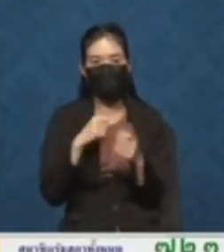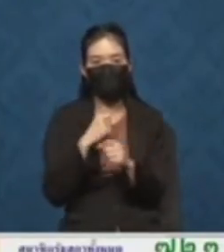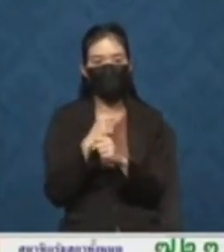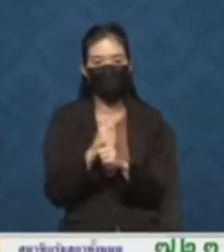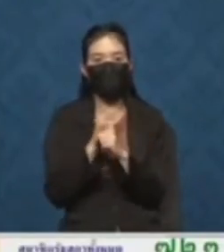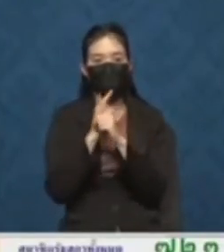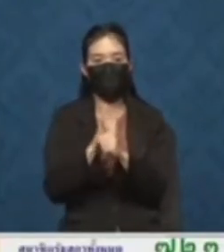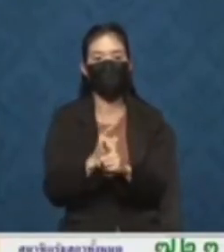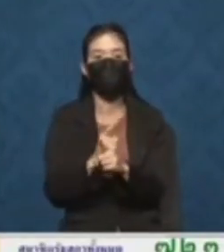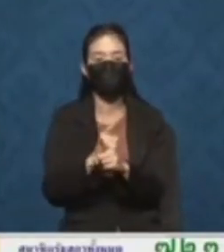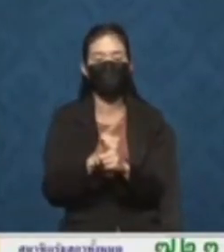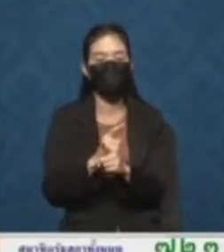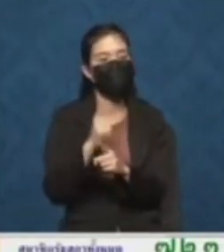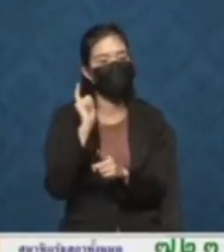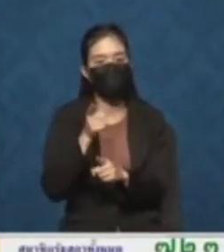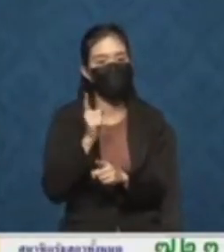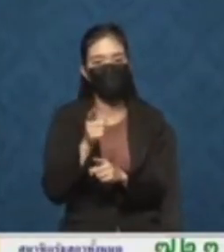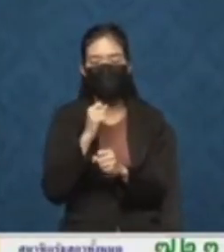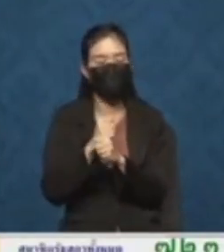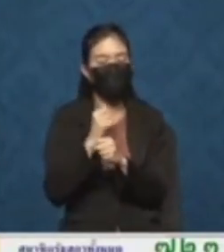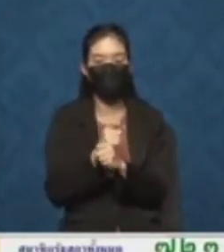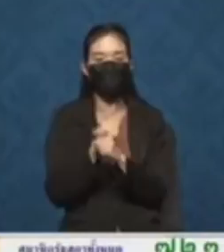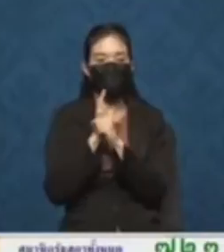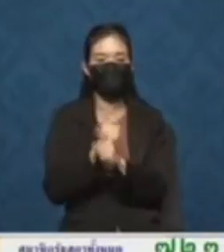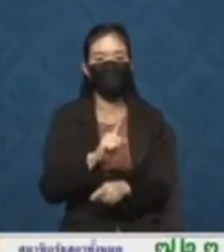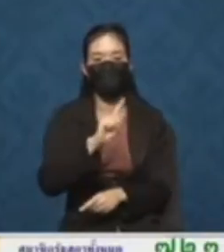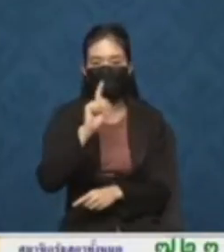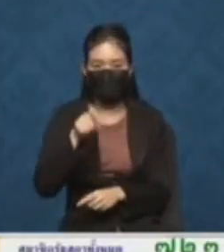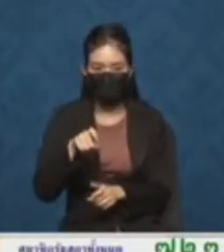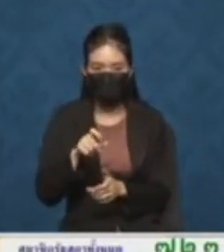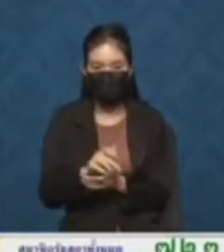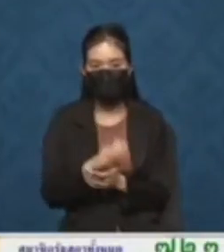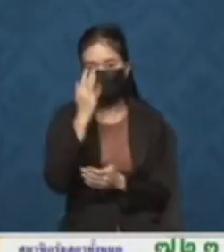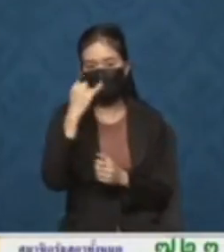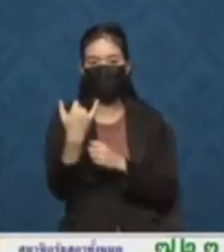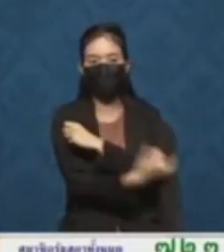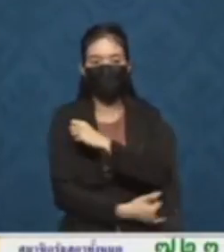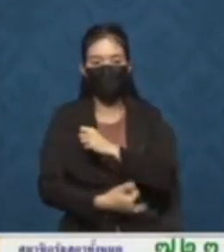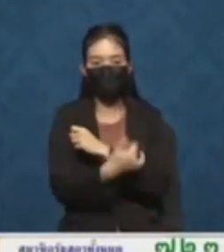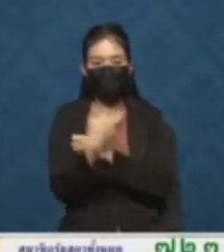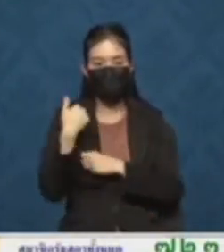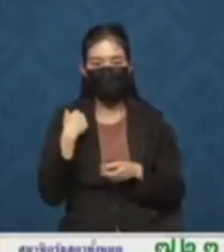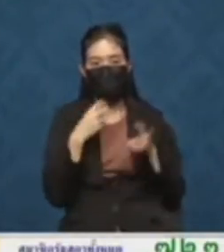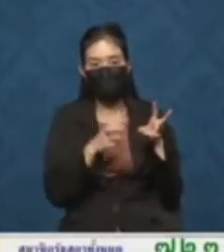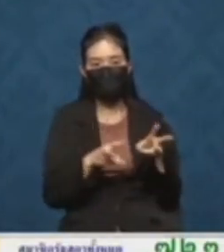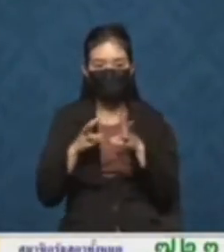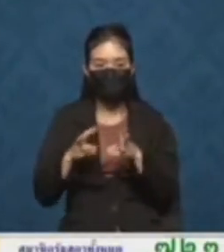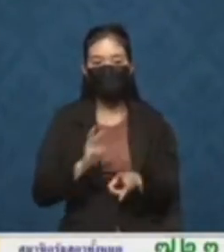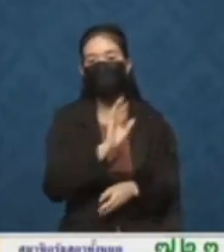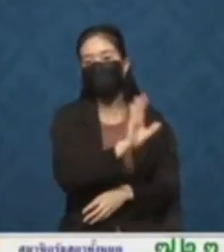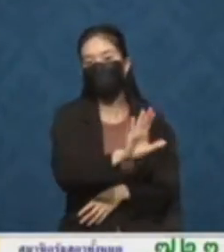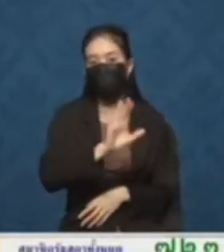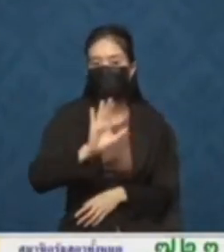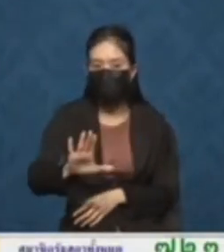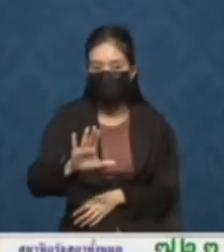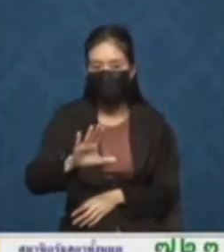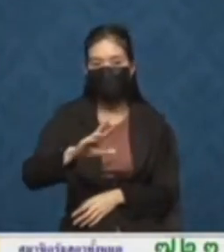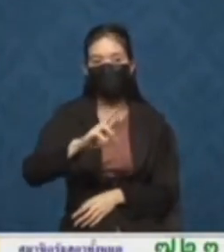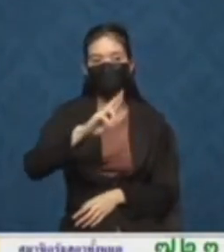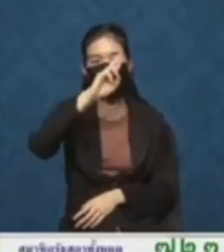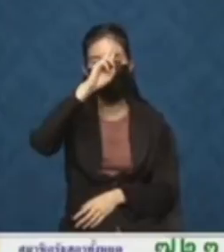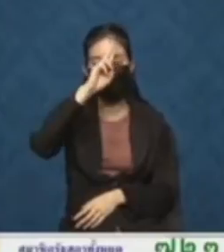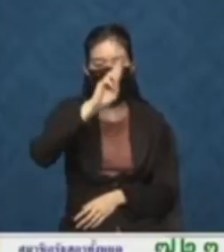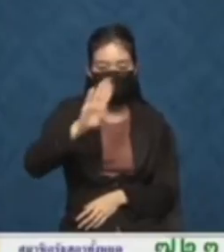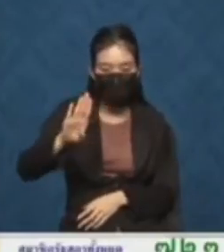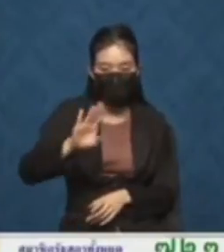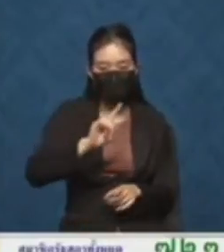และก็แต่ละประเทศเขาจะมีบริบทของเขาก็จะมีความจำเป็นของประเทศนั้นๆที่เรา